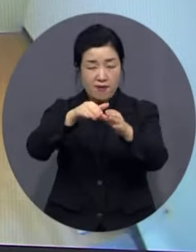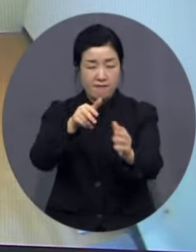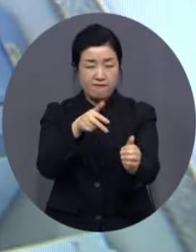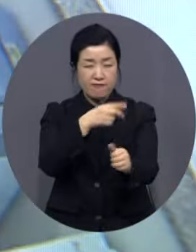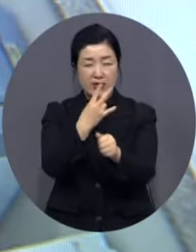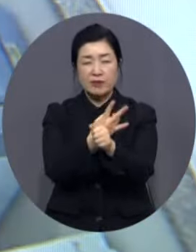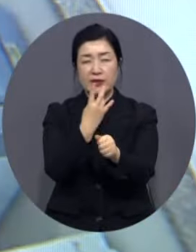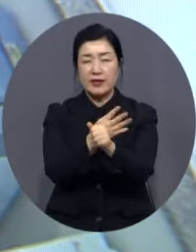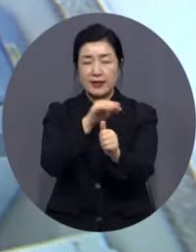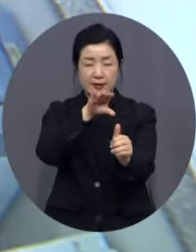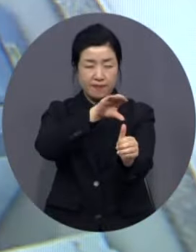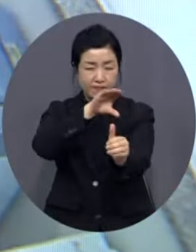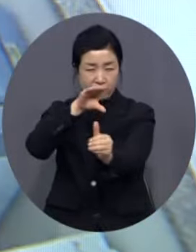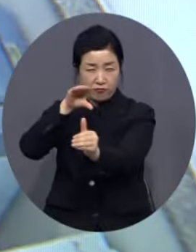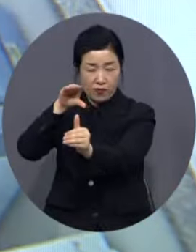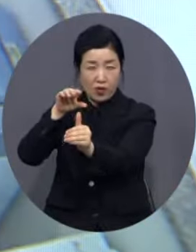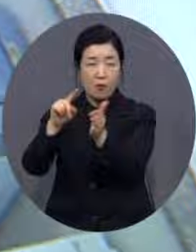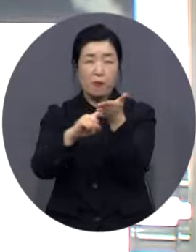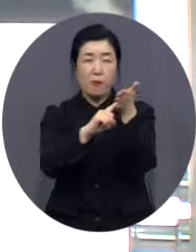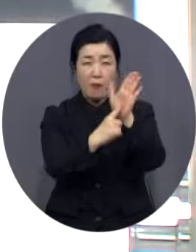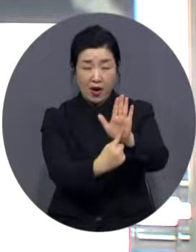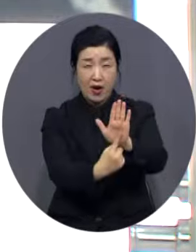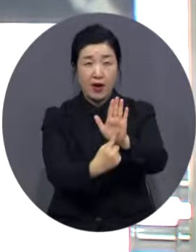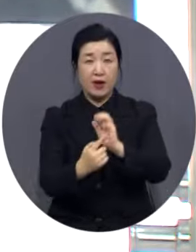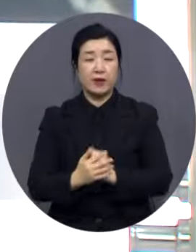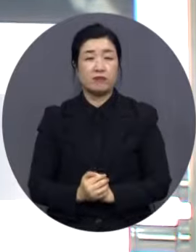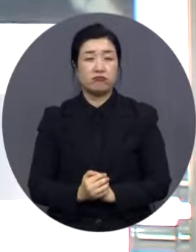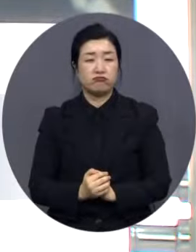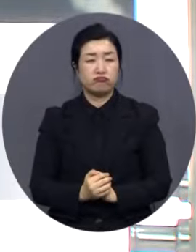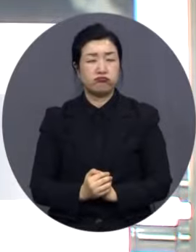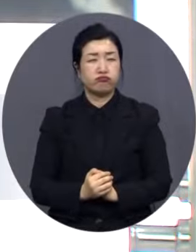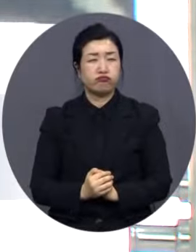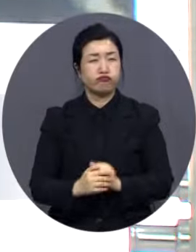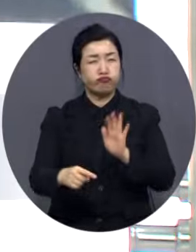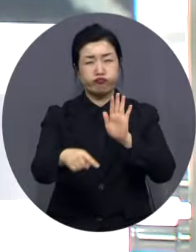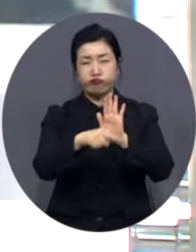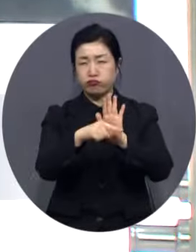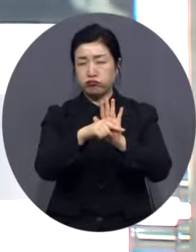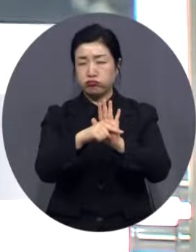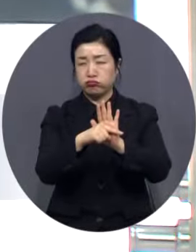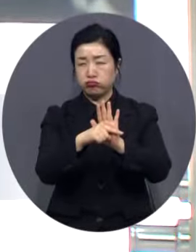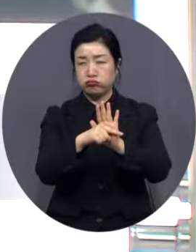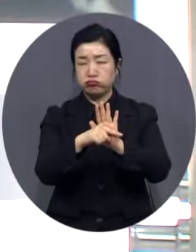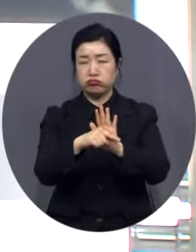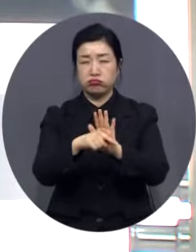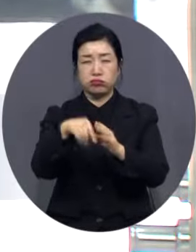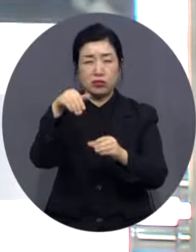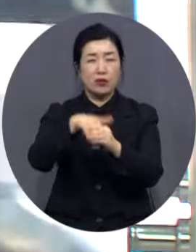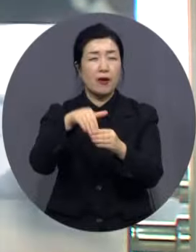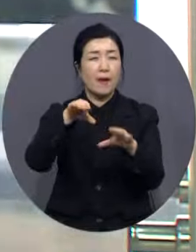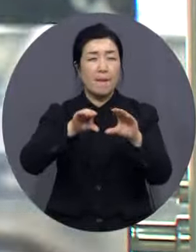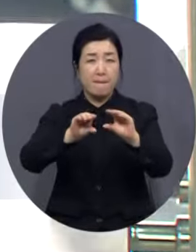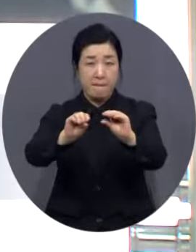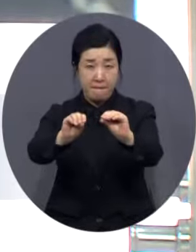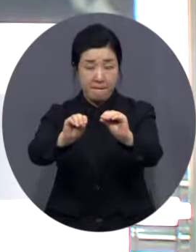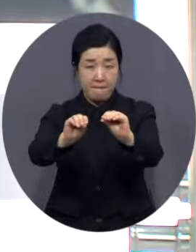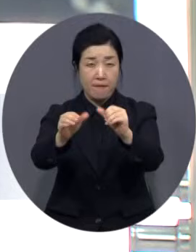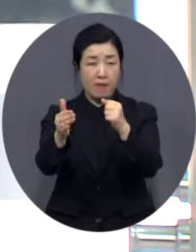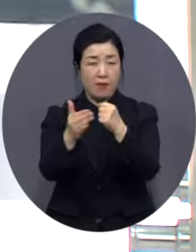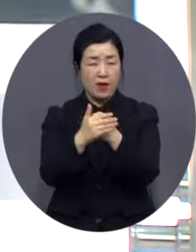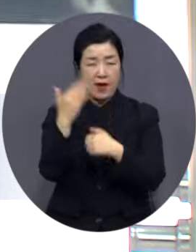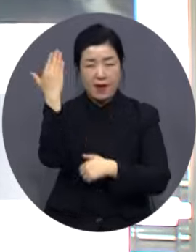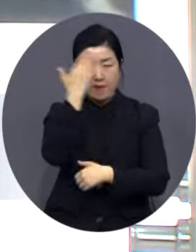24시간 공개합니다 근거 없는 부정 선거 의혹을 사전에 차단하고 선거 관리의 투명성과